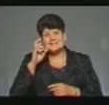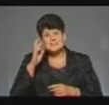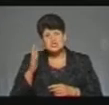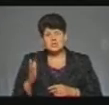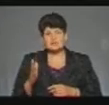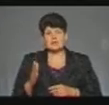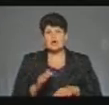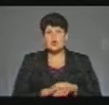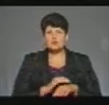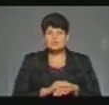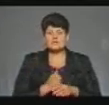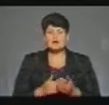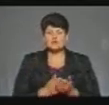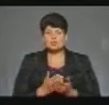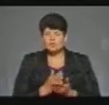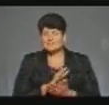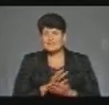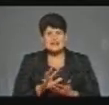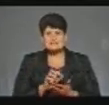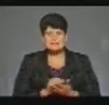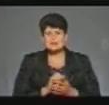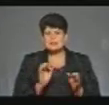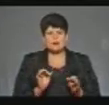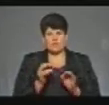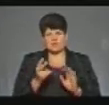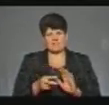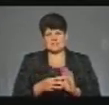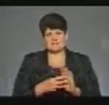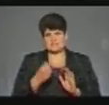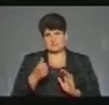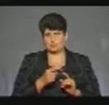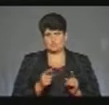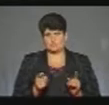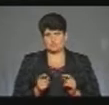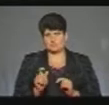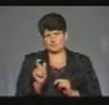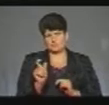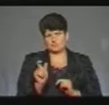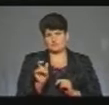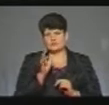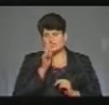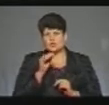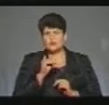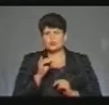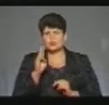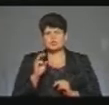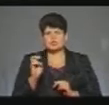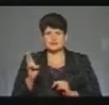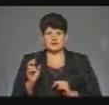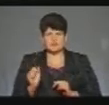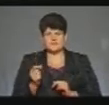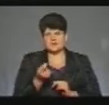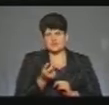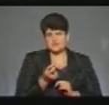гуманітарною політикою не займалася ніколи за 28 років, з невеликим винятком трішки в часи Ющенка і